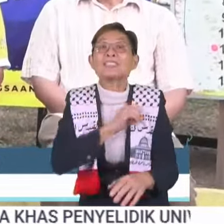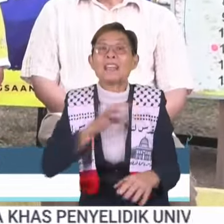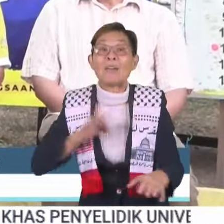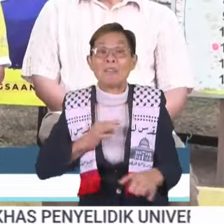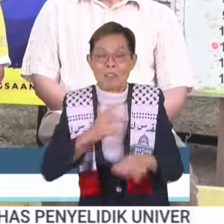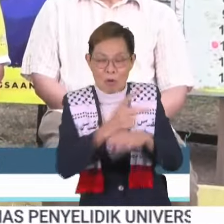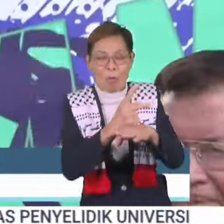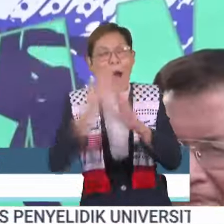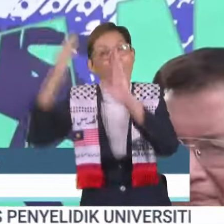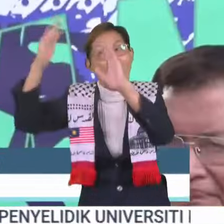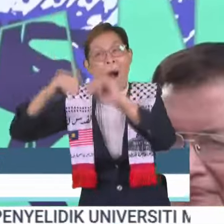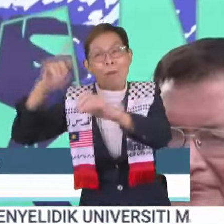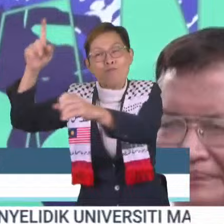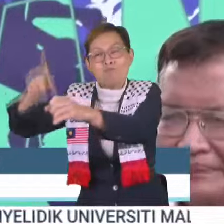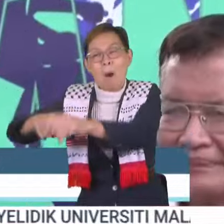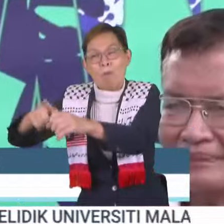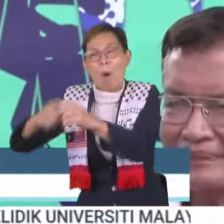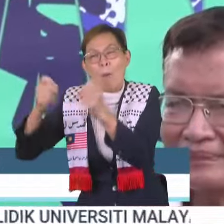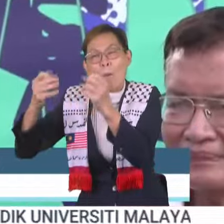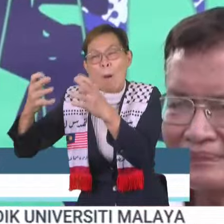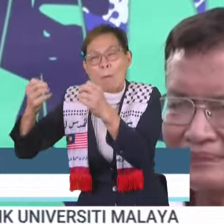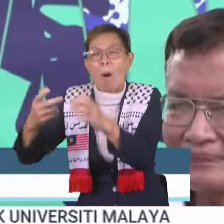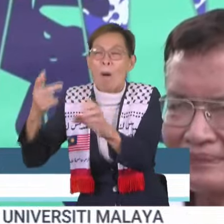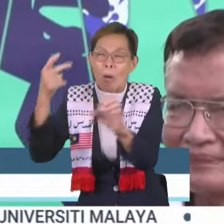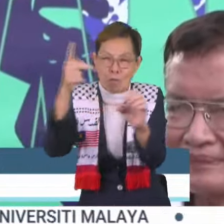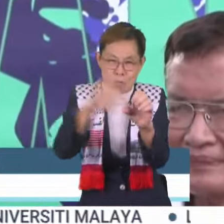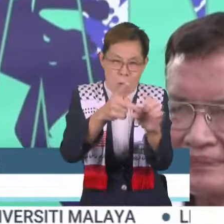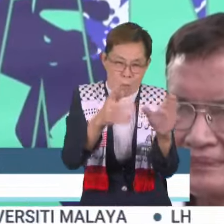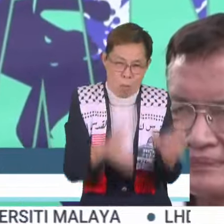diharap dapat menarik lebih ramai penyertaan.